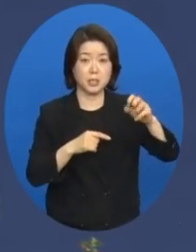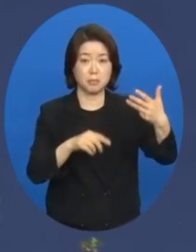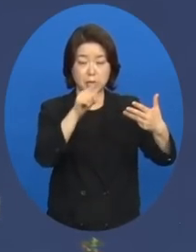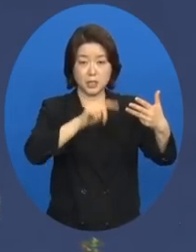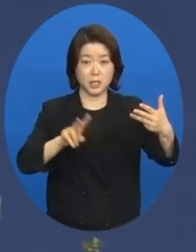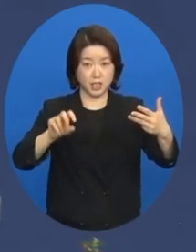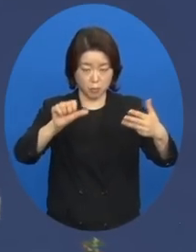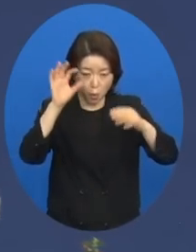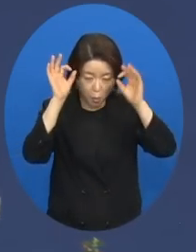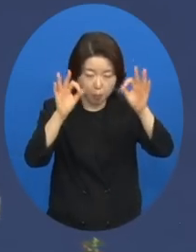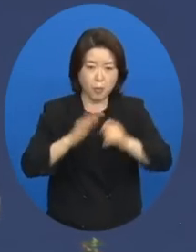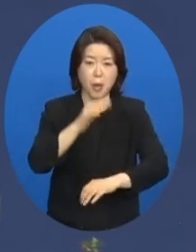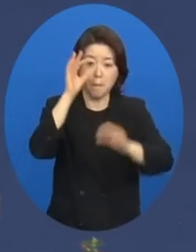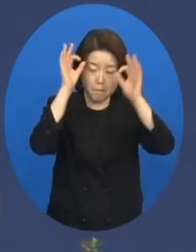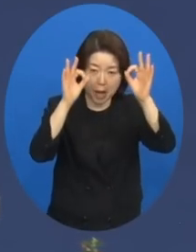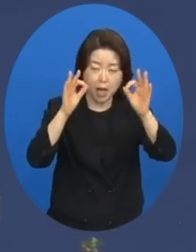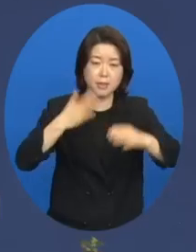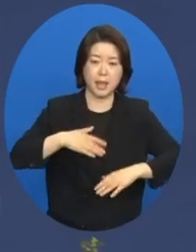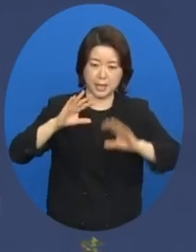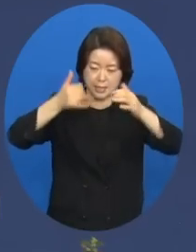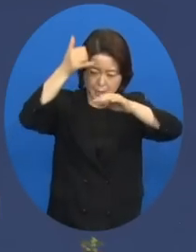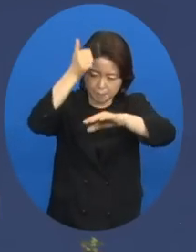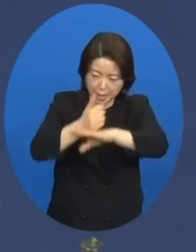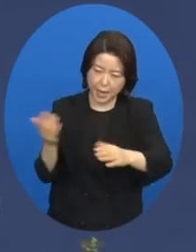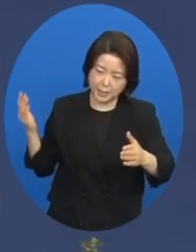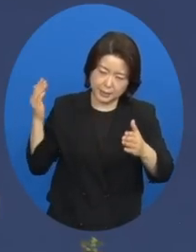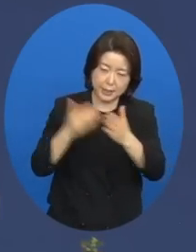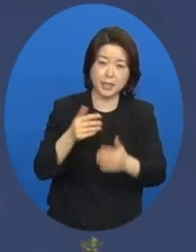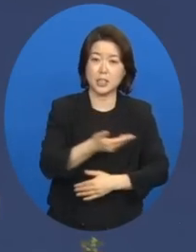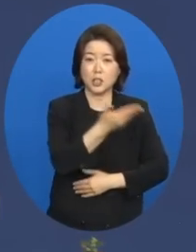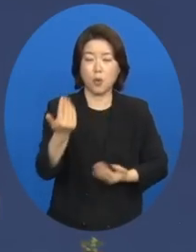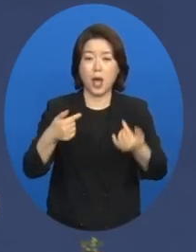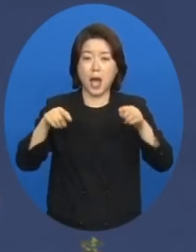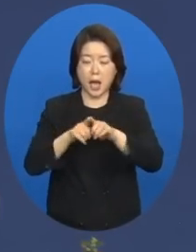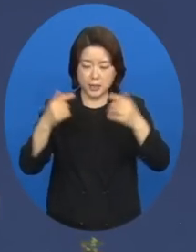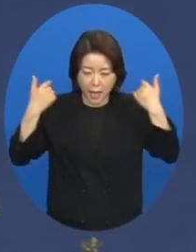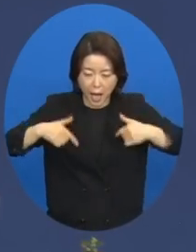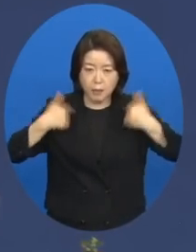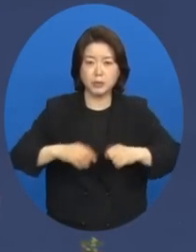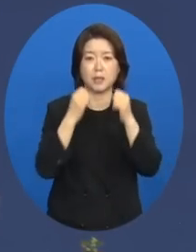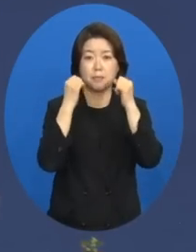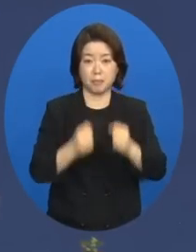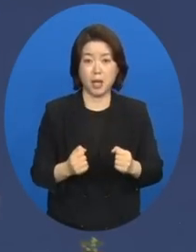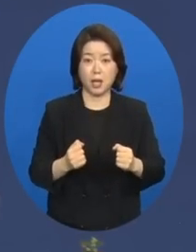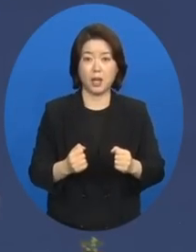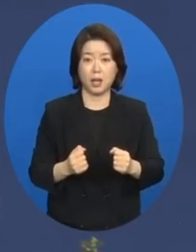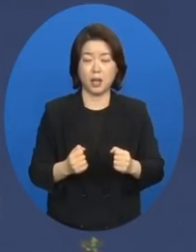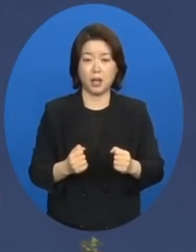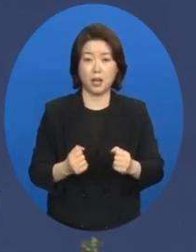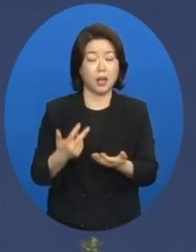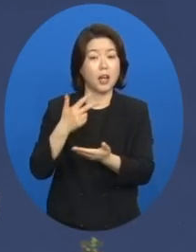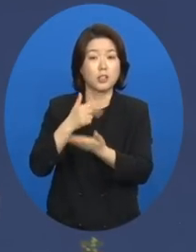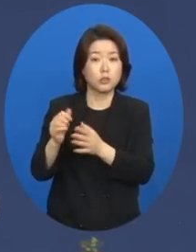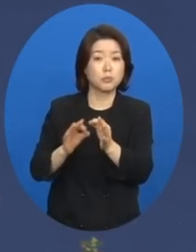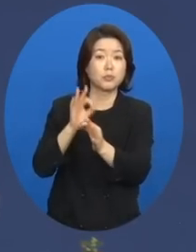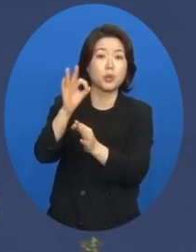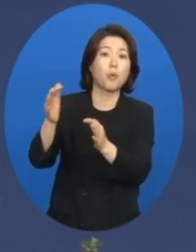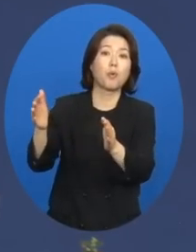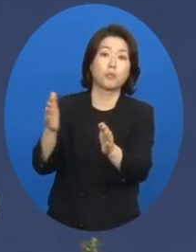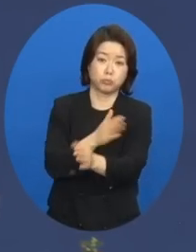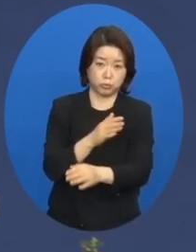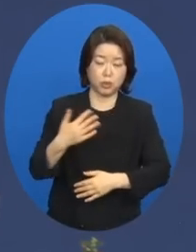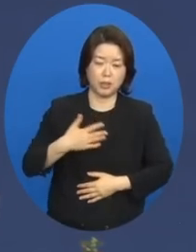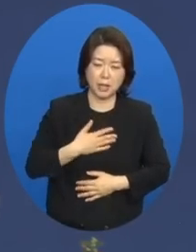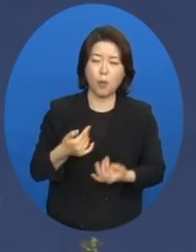볼지어다 내가 세상 끝날까지 너희와 항상 함께 있으리라. 그러니까 주님은 영원부터